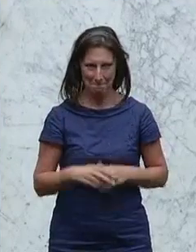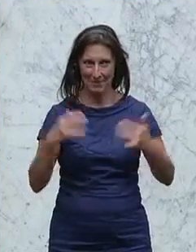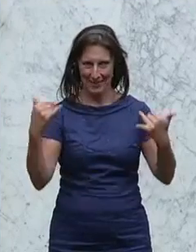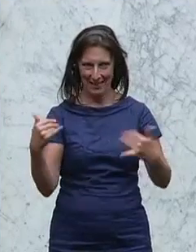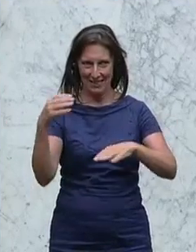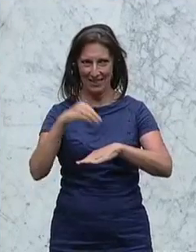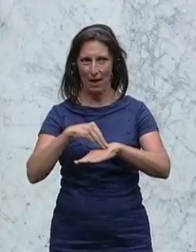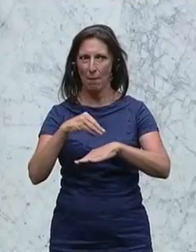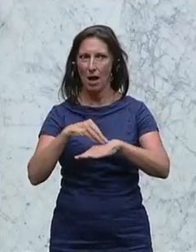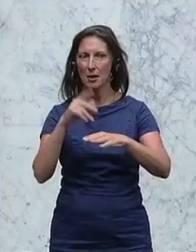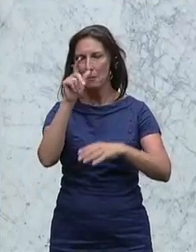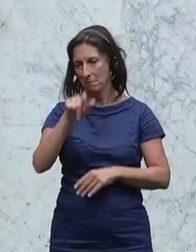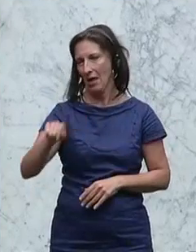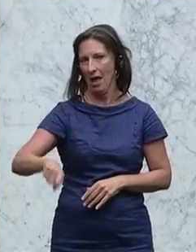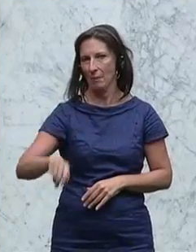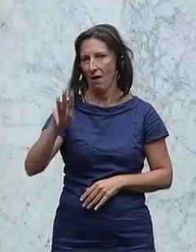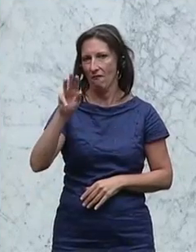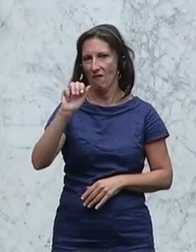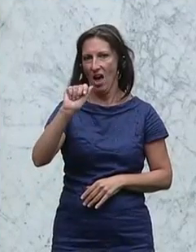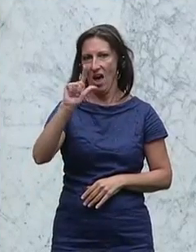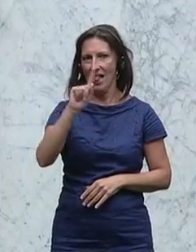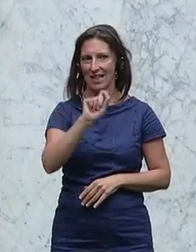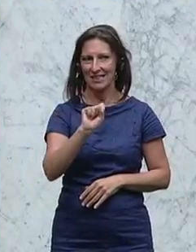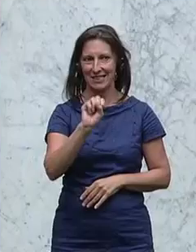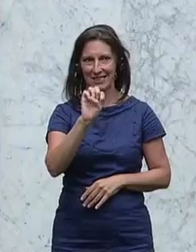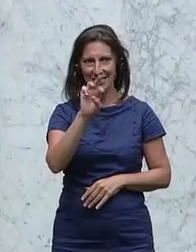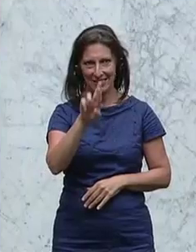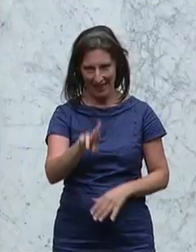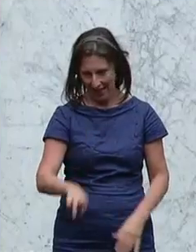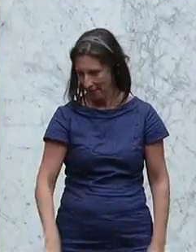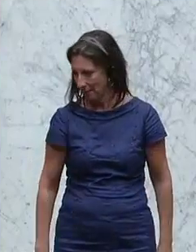Ort, funktionierende Resettlement-Programme und eine strikte Durchsetzung der geltenden Gesetze.